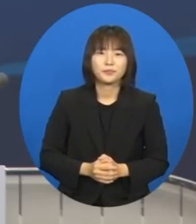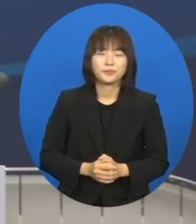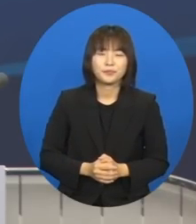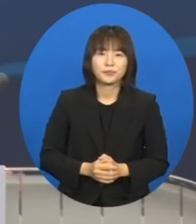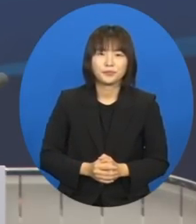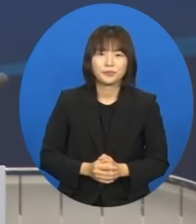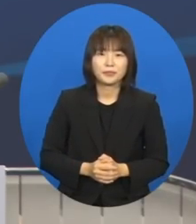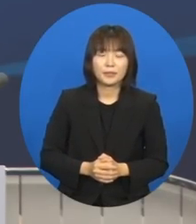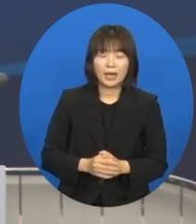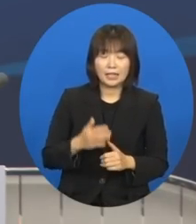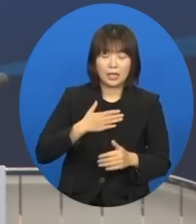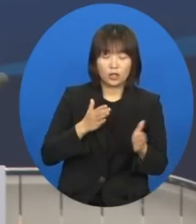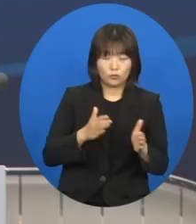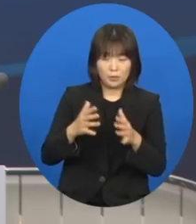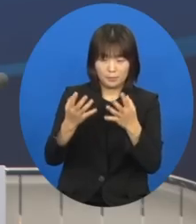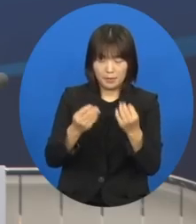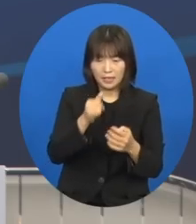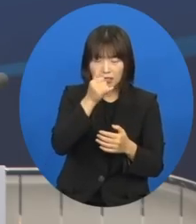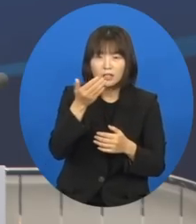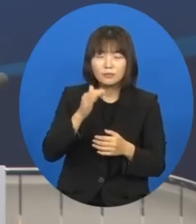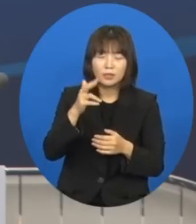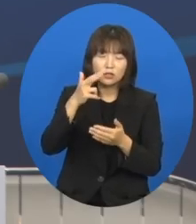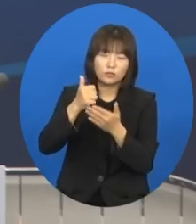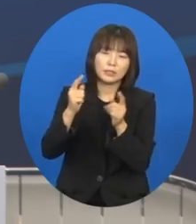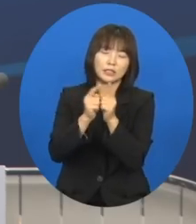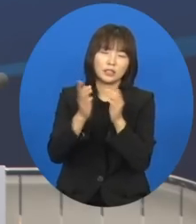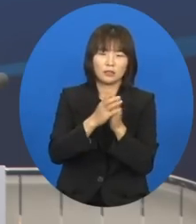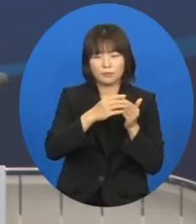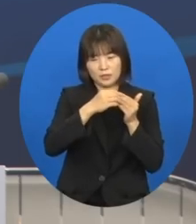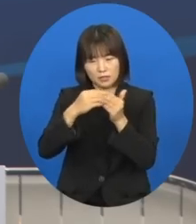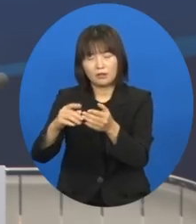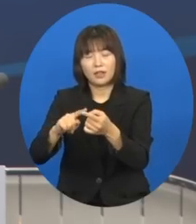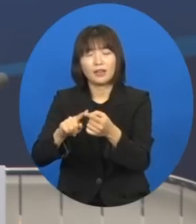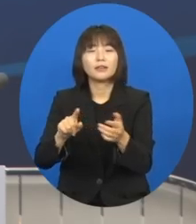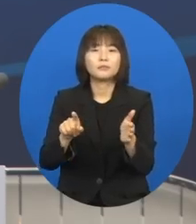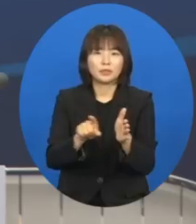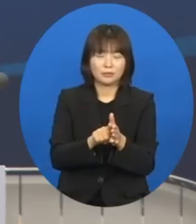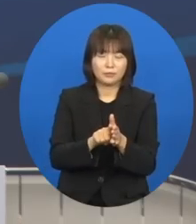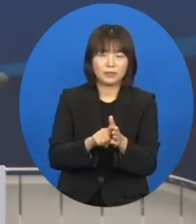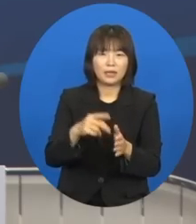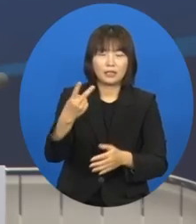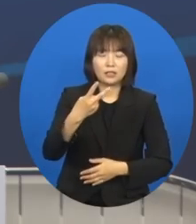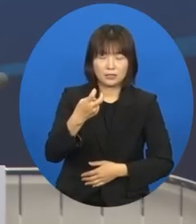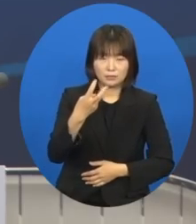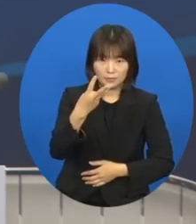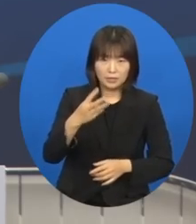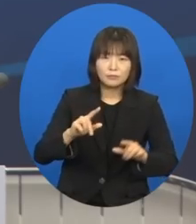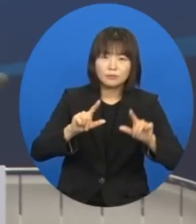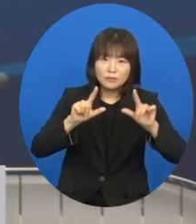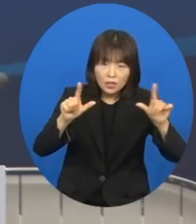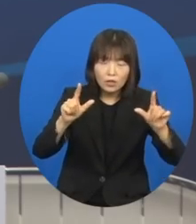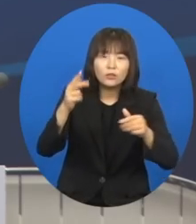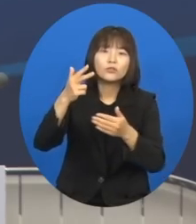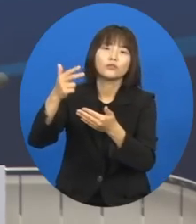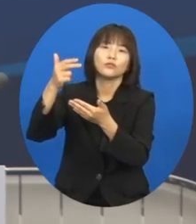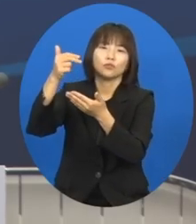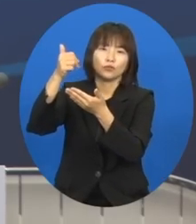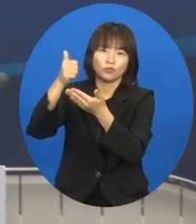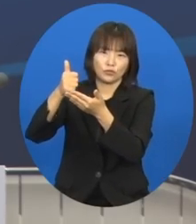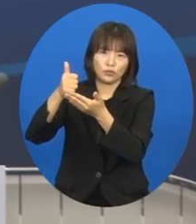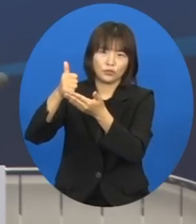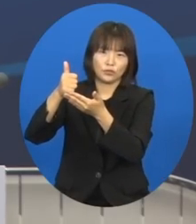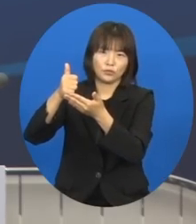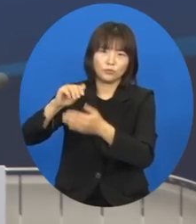이야기들을 하게 하시고 오늘 이끌어 가신 줄 믿습니다. 여러분, 2023년도 주님,